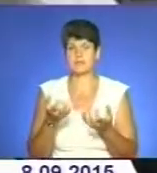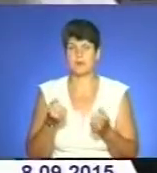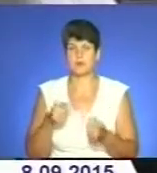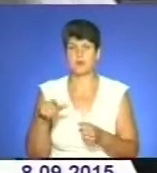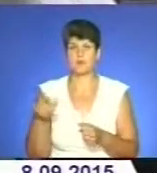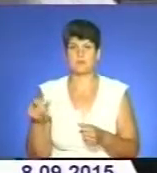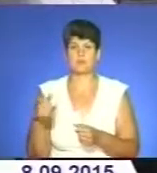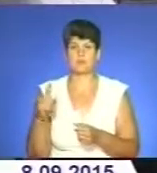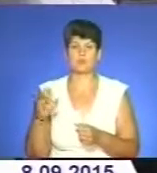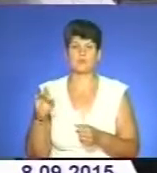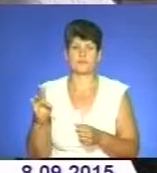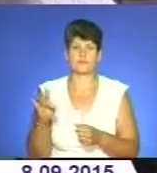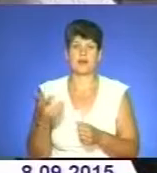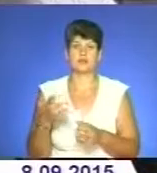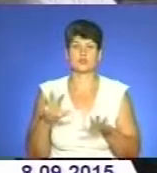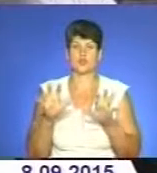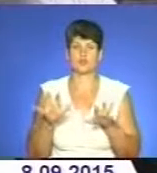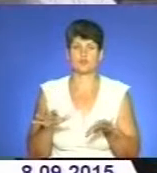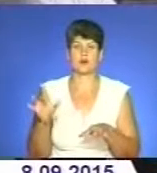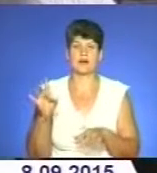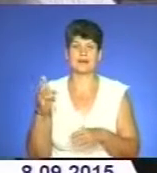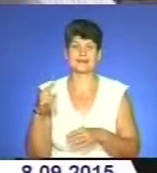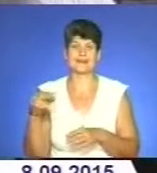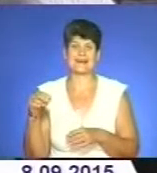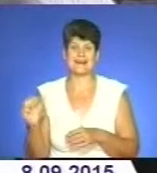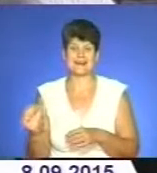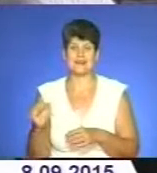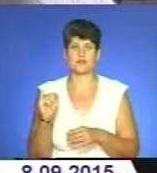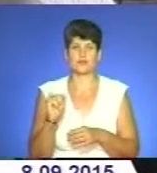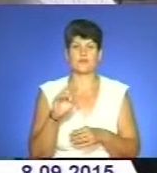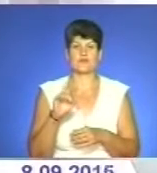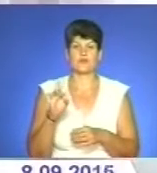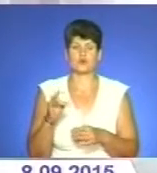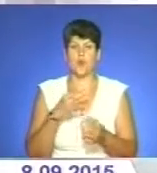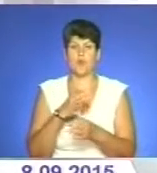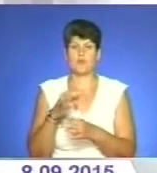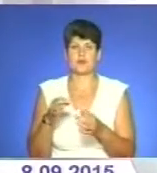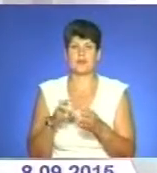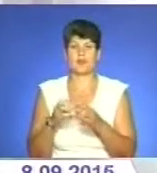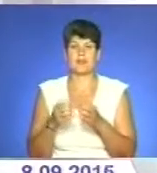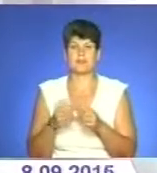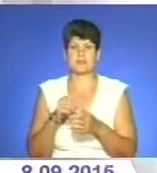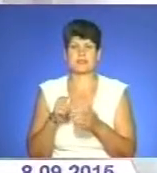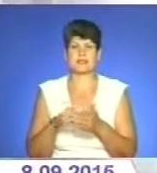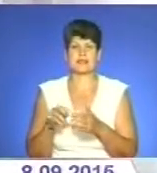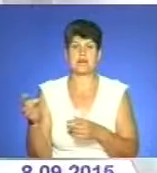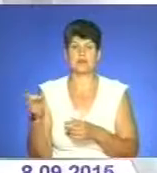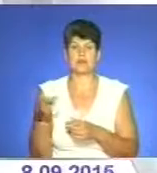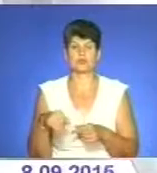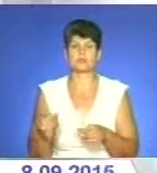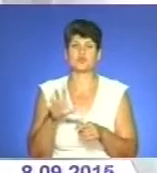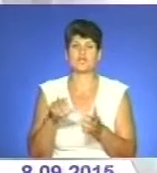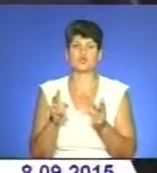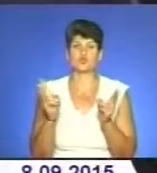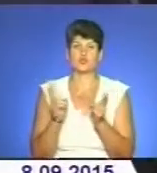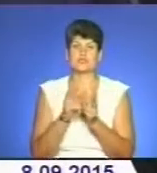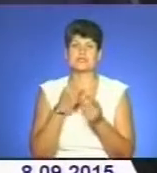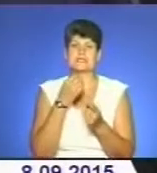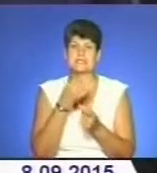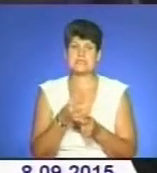Зборівщини, а з головою Зборівської РДА Ігорем Яворським обговорив проблемні питання району. Під час зустрічі Олександр Богомол наголосив